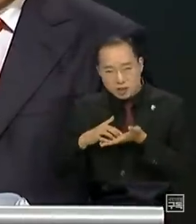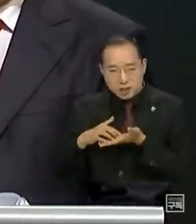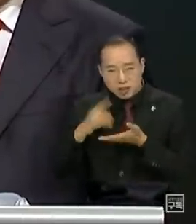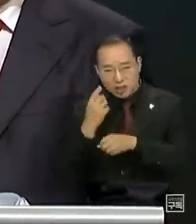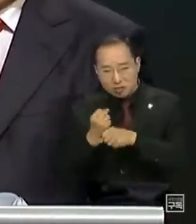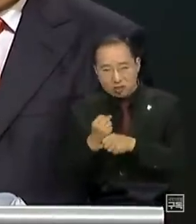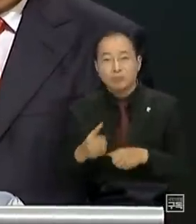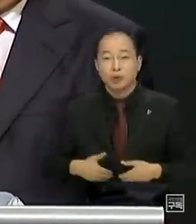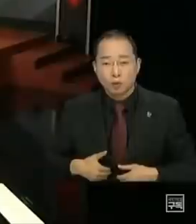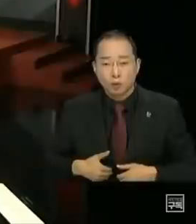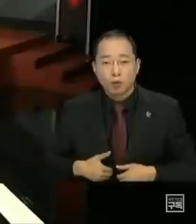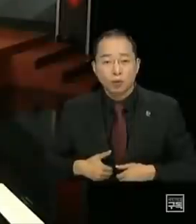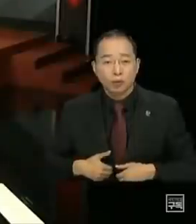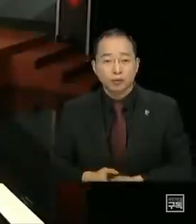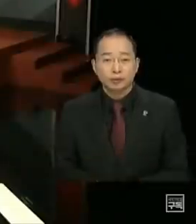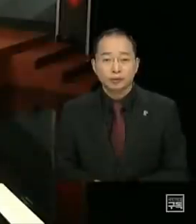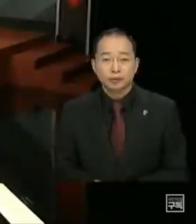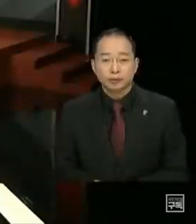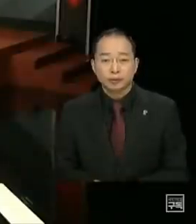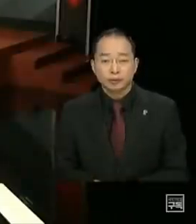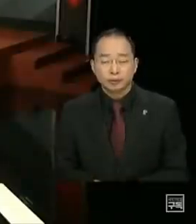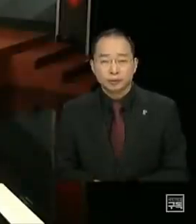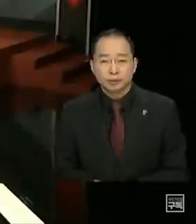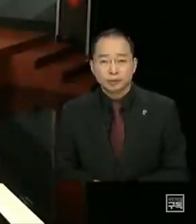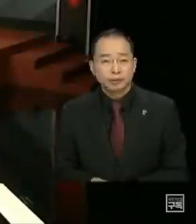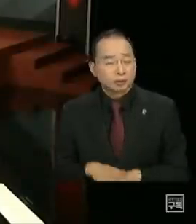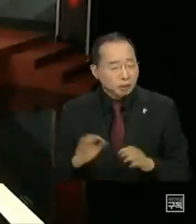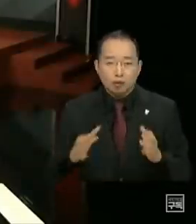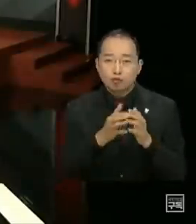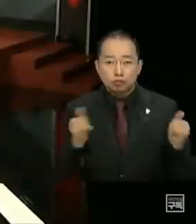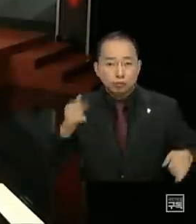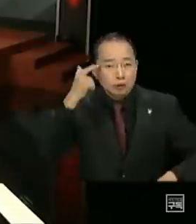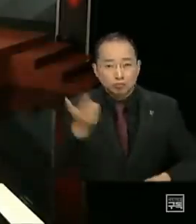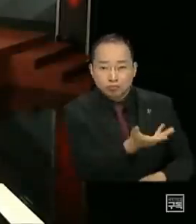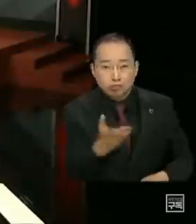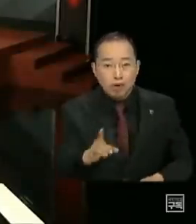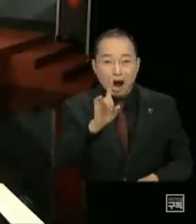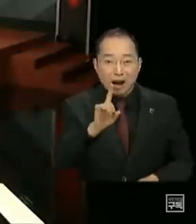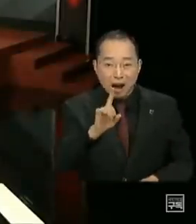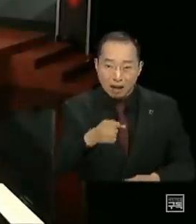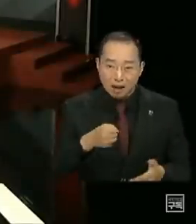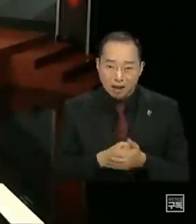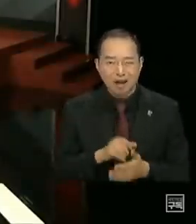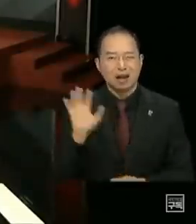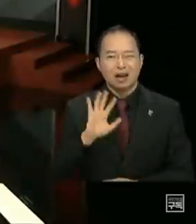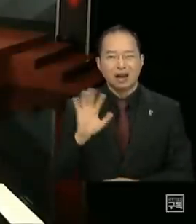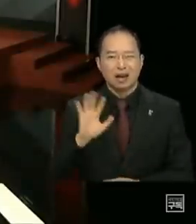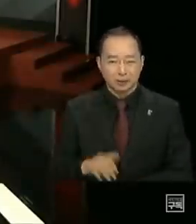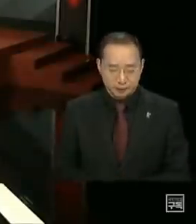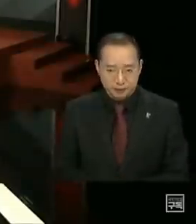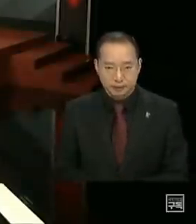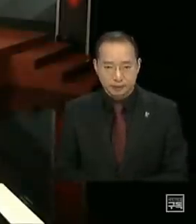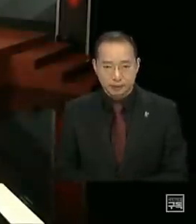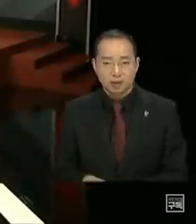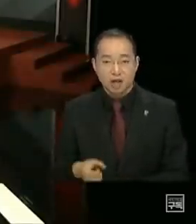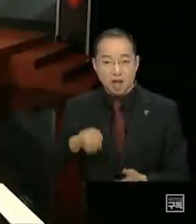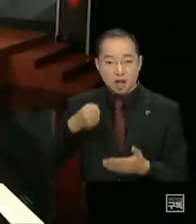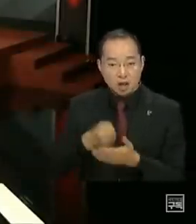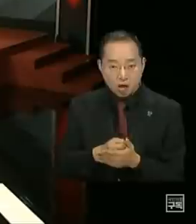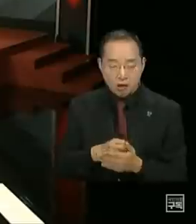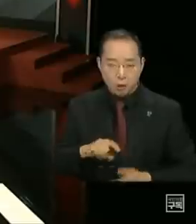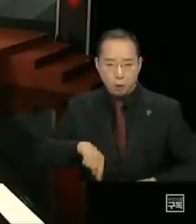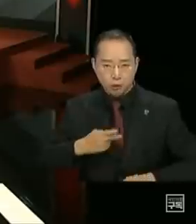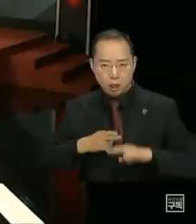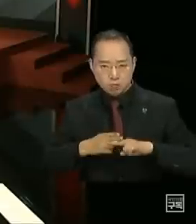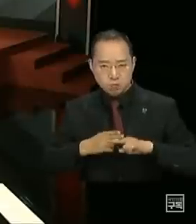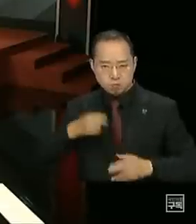연구소의 여론 띄어보기 이걸 가지고 너무 고무되면 안 된다. 그리고 예. 결정할 때 절대 독불장구식으로